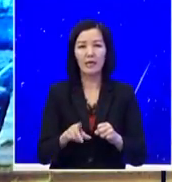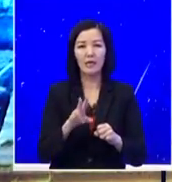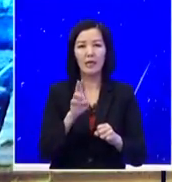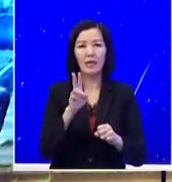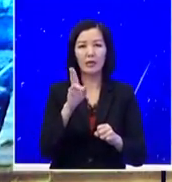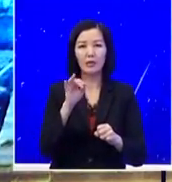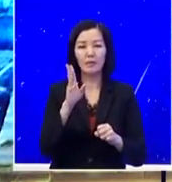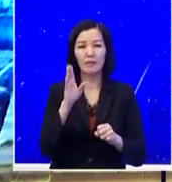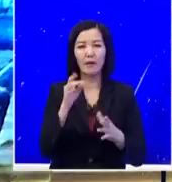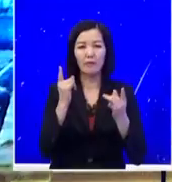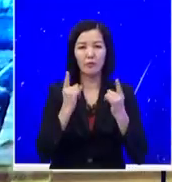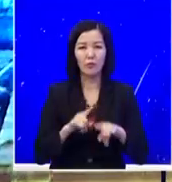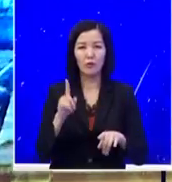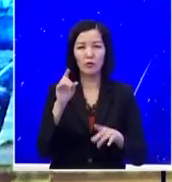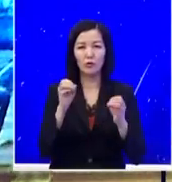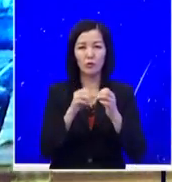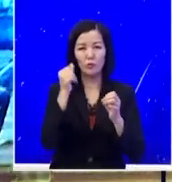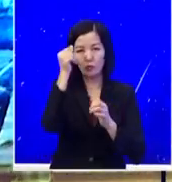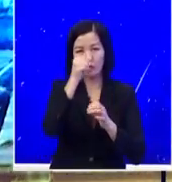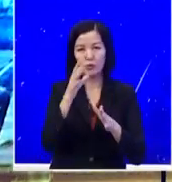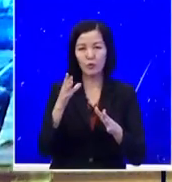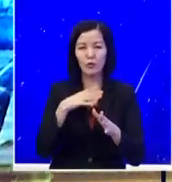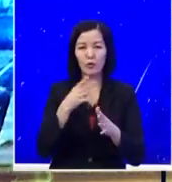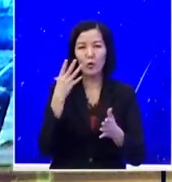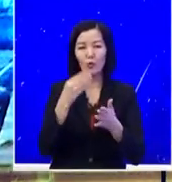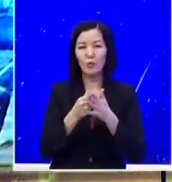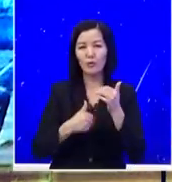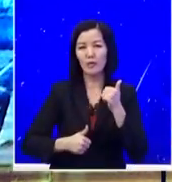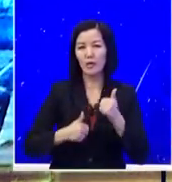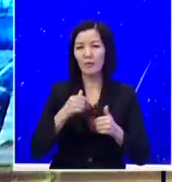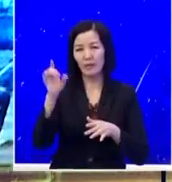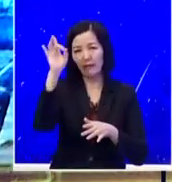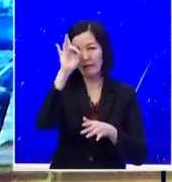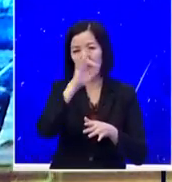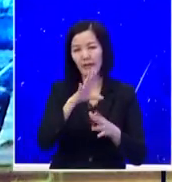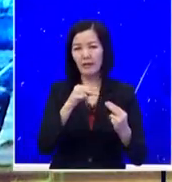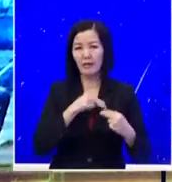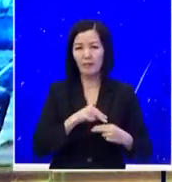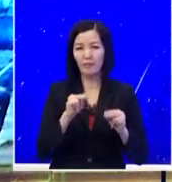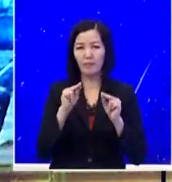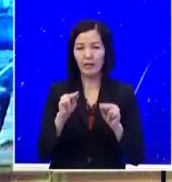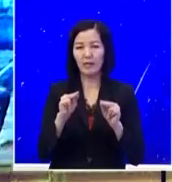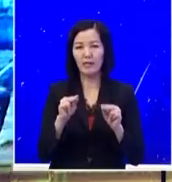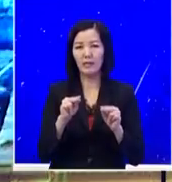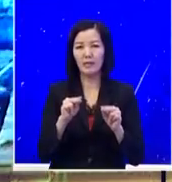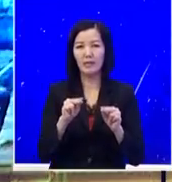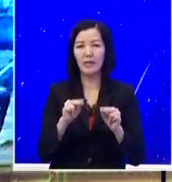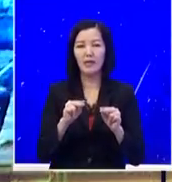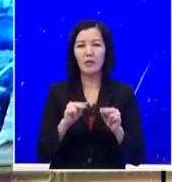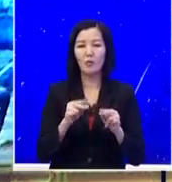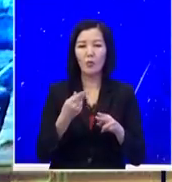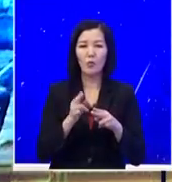Нүсіпбек Әшімбаевтың туғанына 110 жыл. Ол бедел абырой даңқ биігіне адал еңбек маңдай тер арқасында